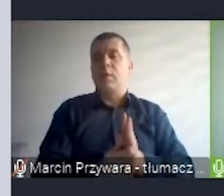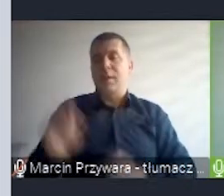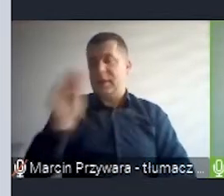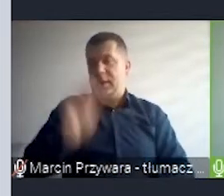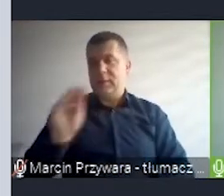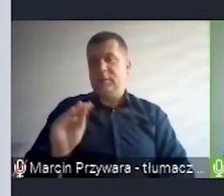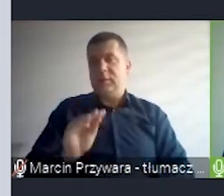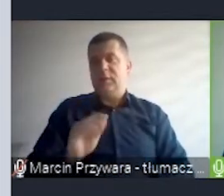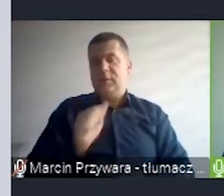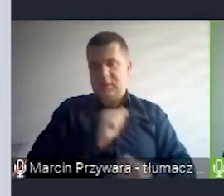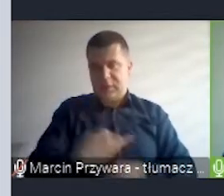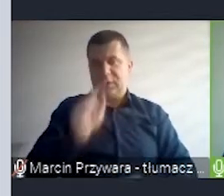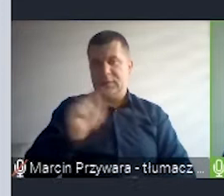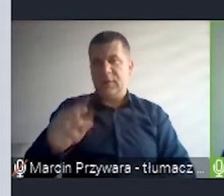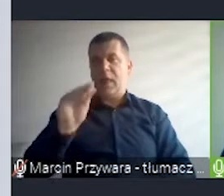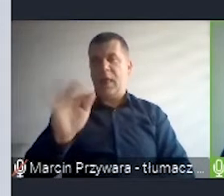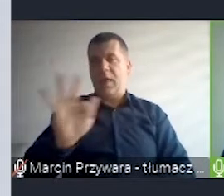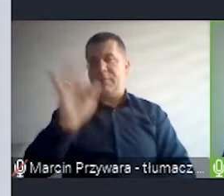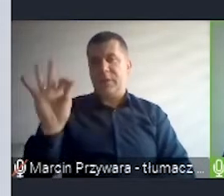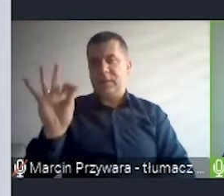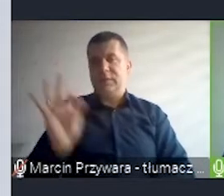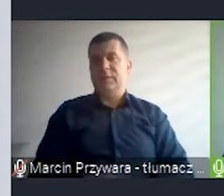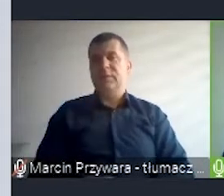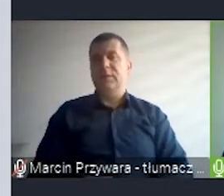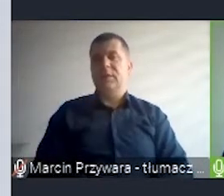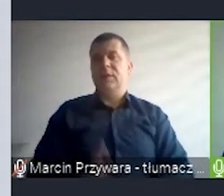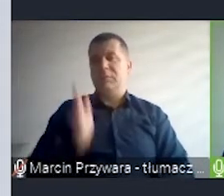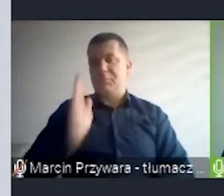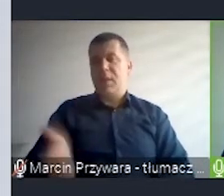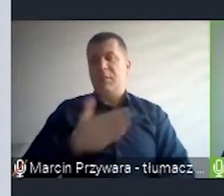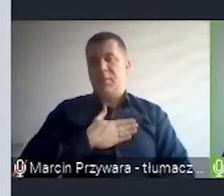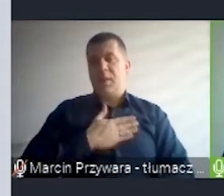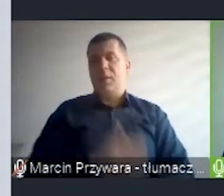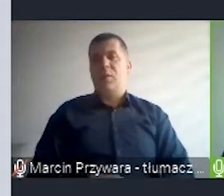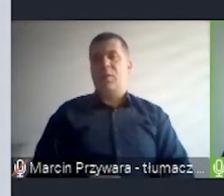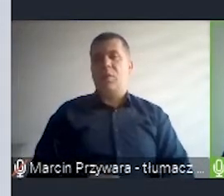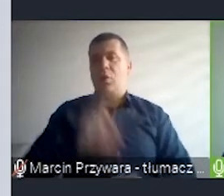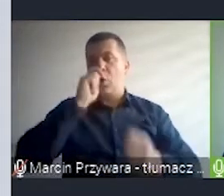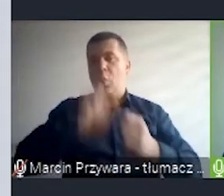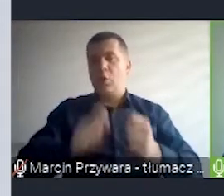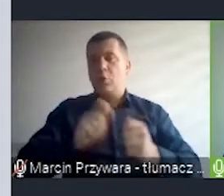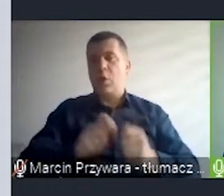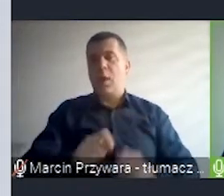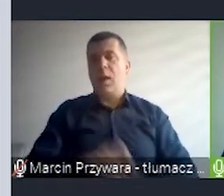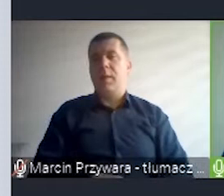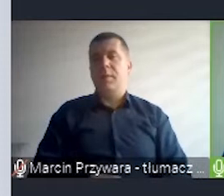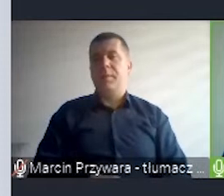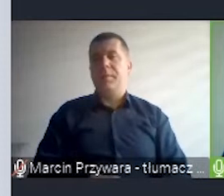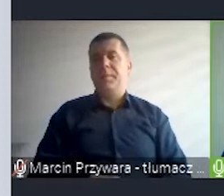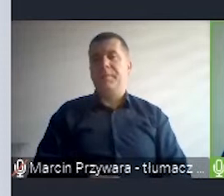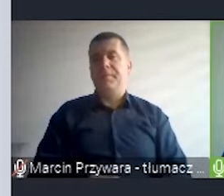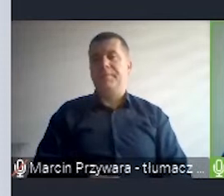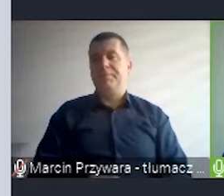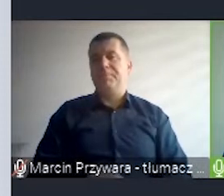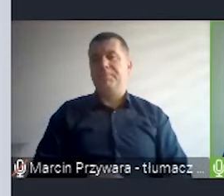jeszcze występują tylko w FS-ie, będziemy mieli kontrolę, która, no mówiąc